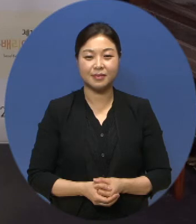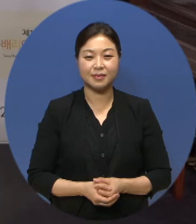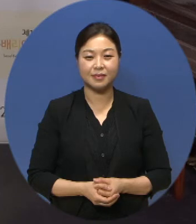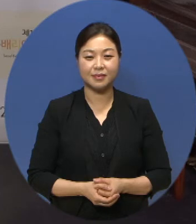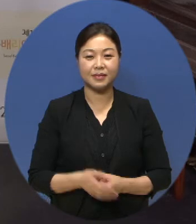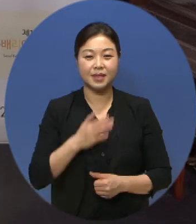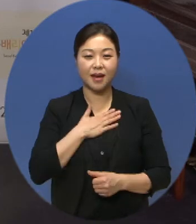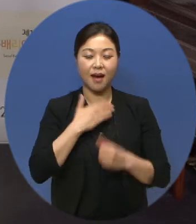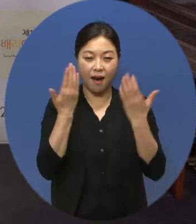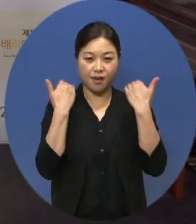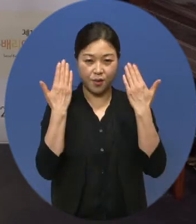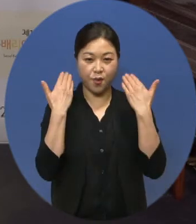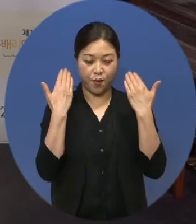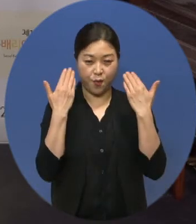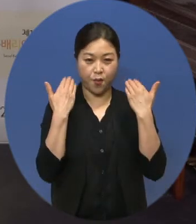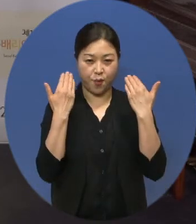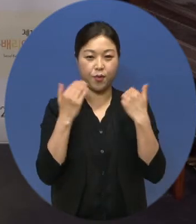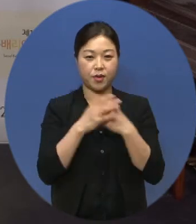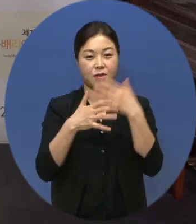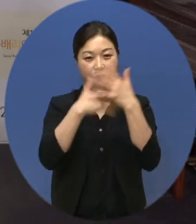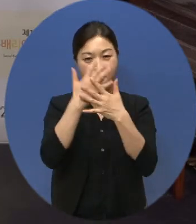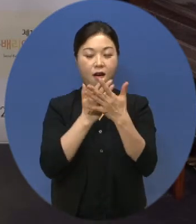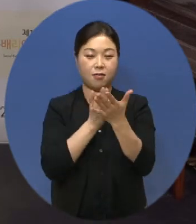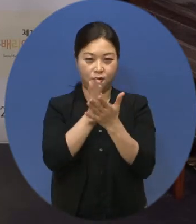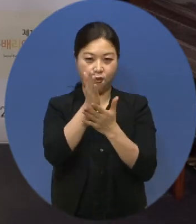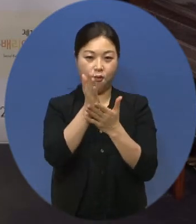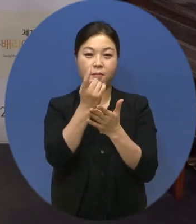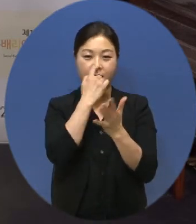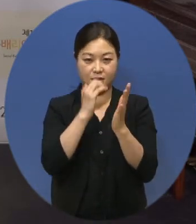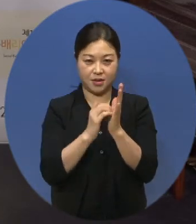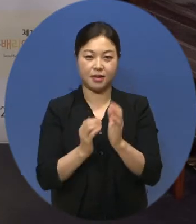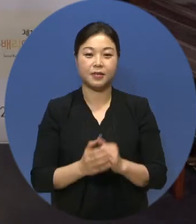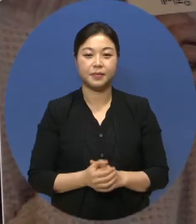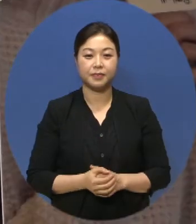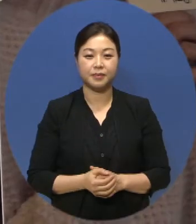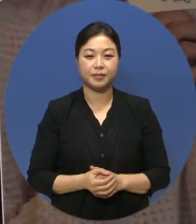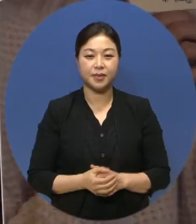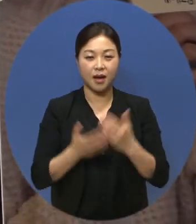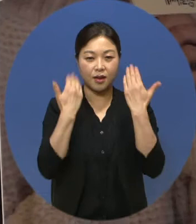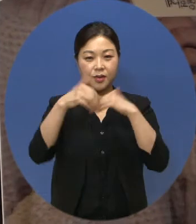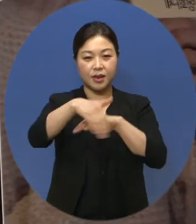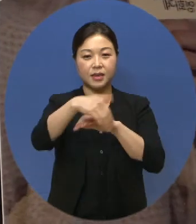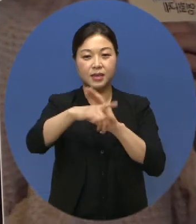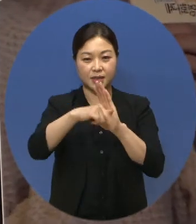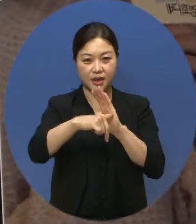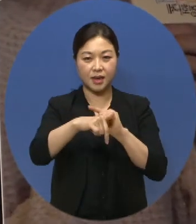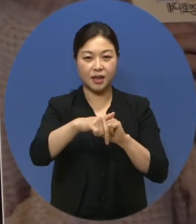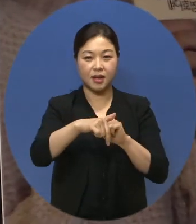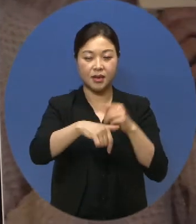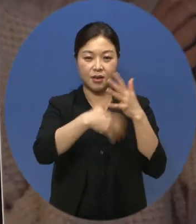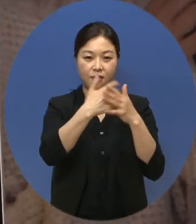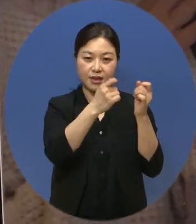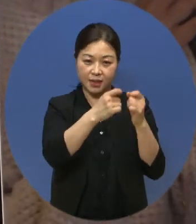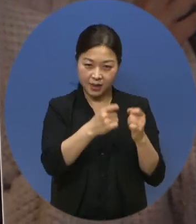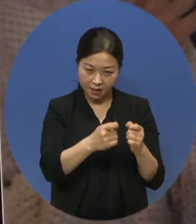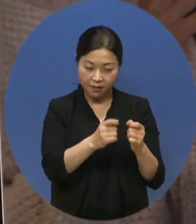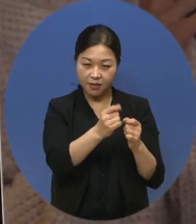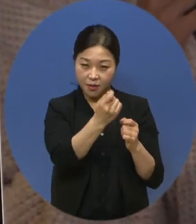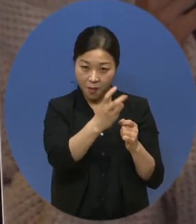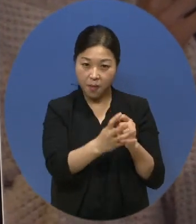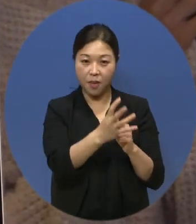제가 학교를 영화 전공을 했었어가지고 학교를 다니면서 단편을 좀 몇 번